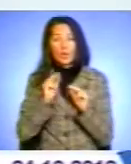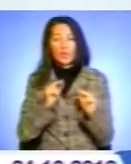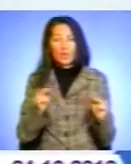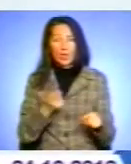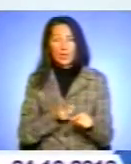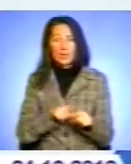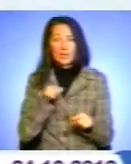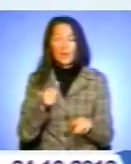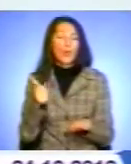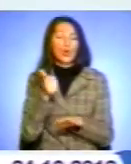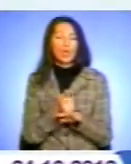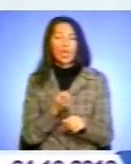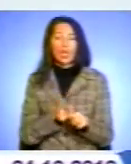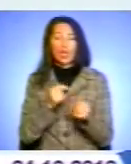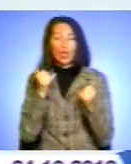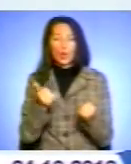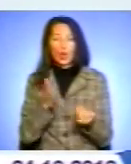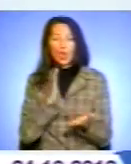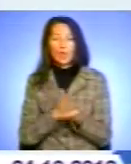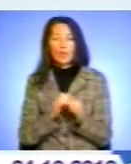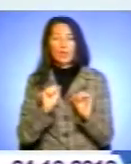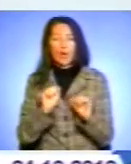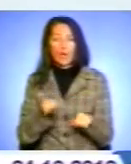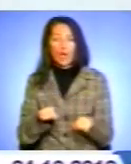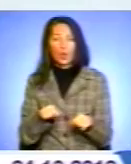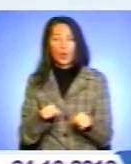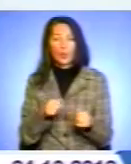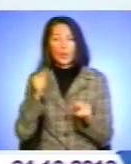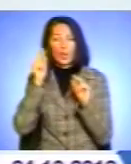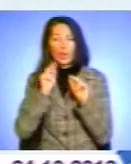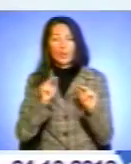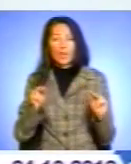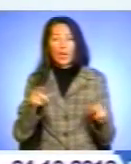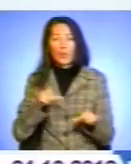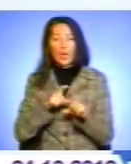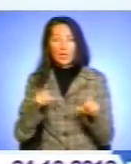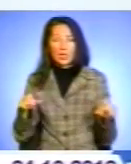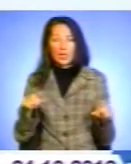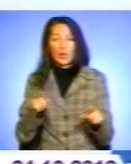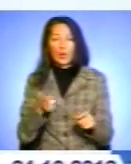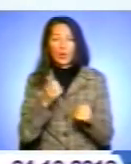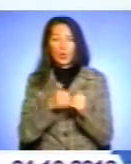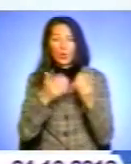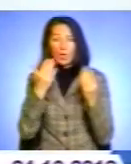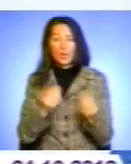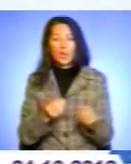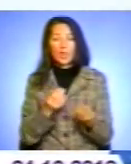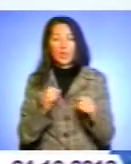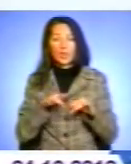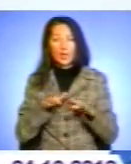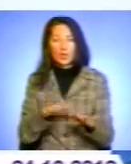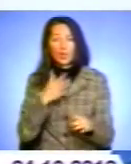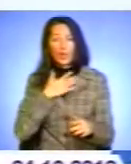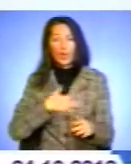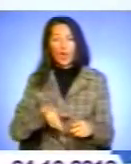пріоритети, які сьогодні ставляться владою, навчальними закладами у їхній повсякденній діяльності. Приємно,